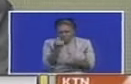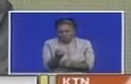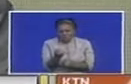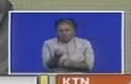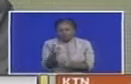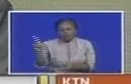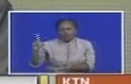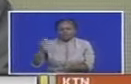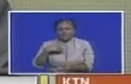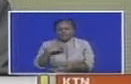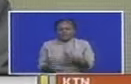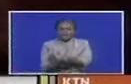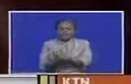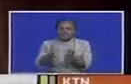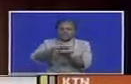maelezo zaidi.